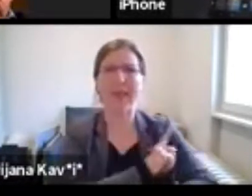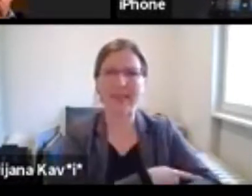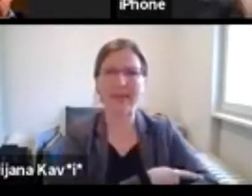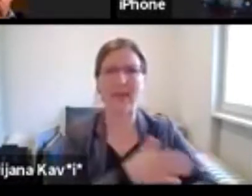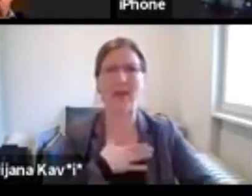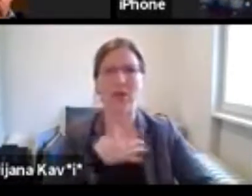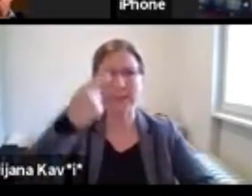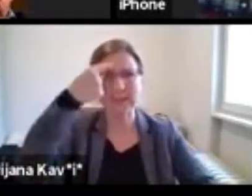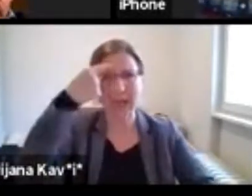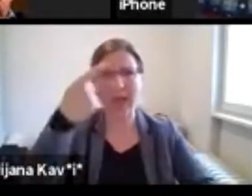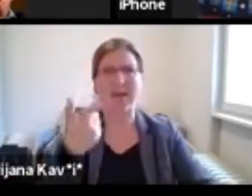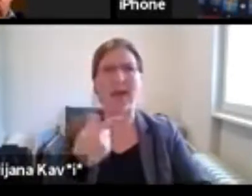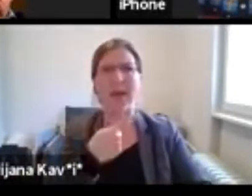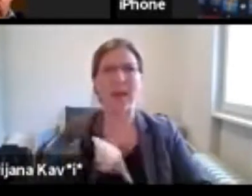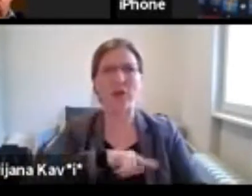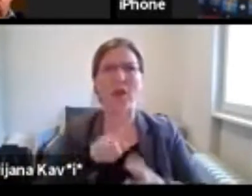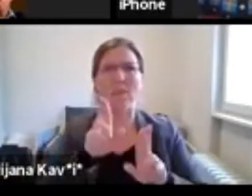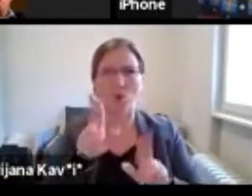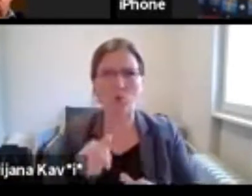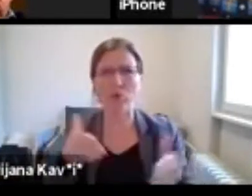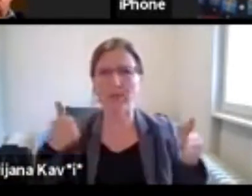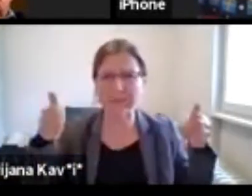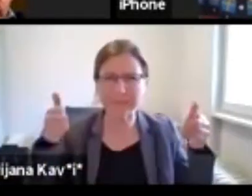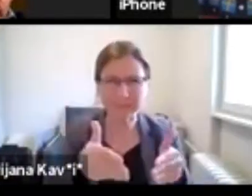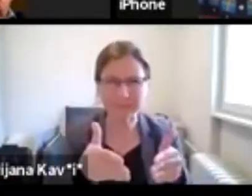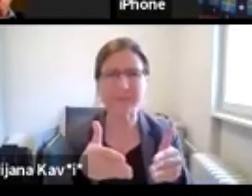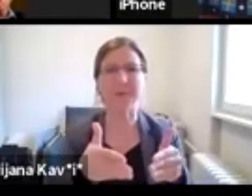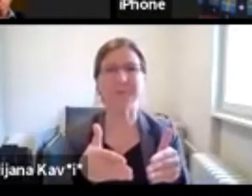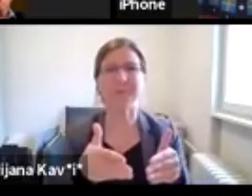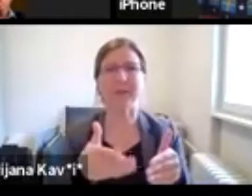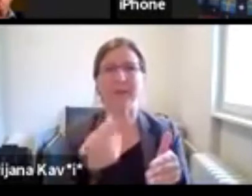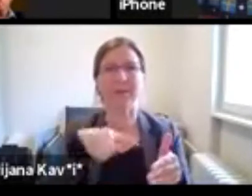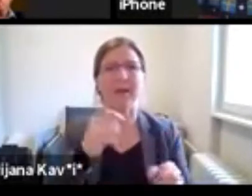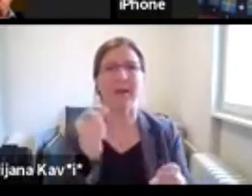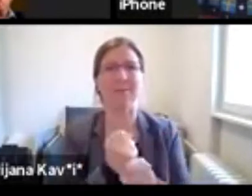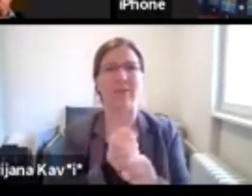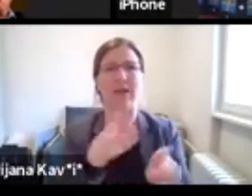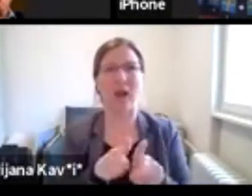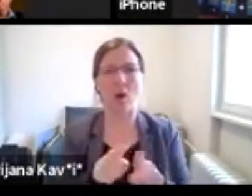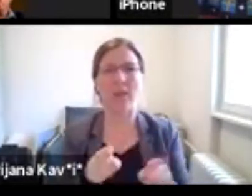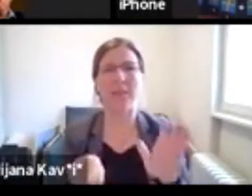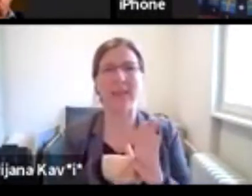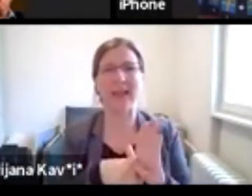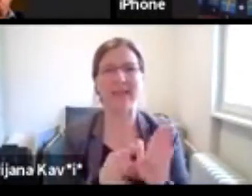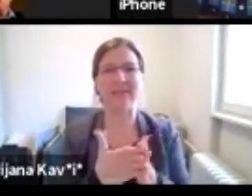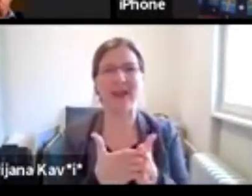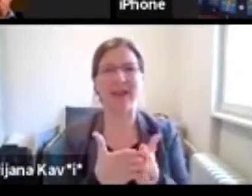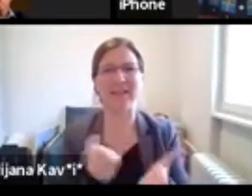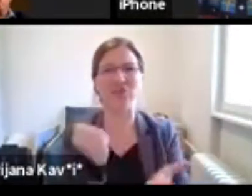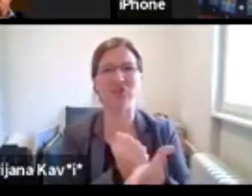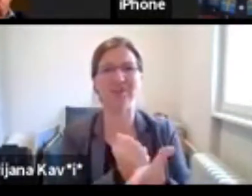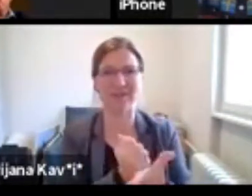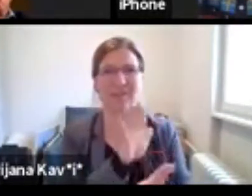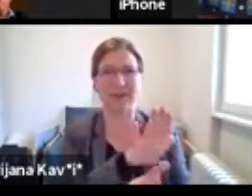to da napravimo, a dali smo ime COVID-19, negativnu knjižicu. Jako smo se žurili iz jednostavnog razloga što